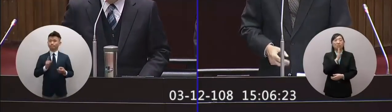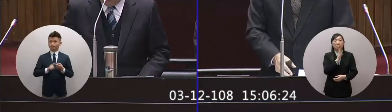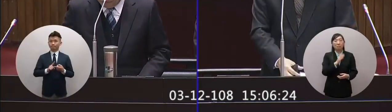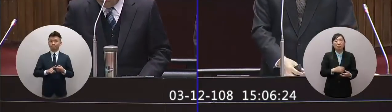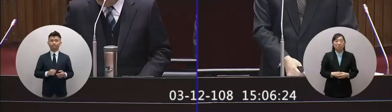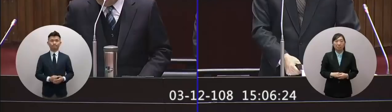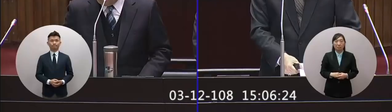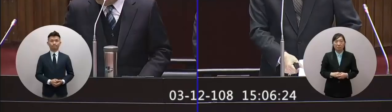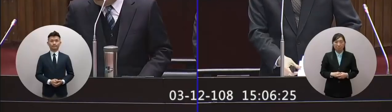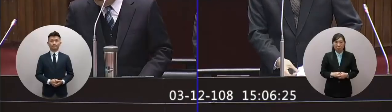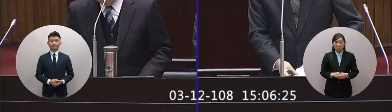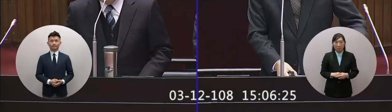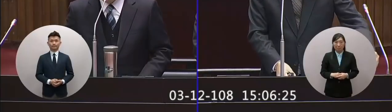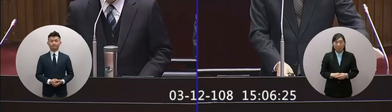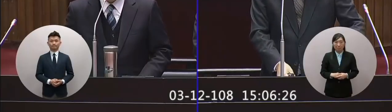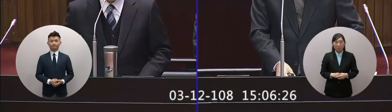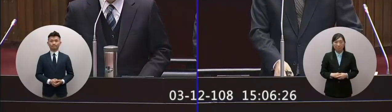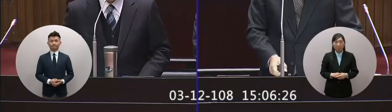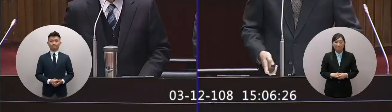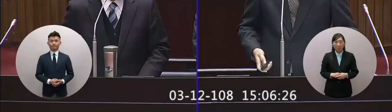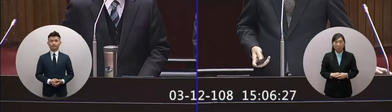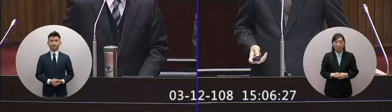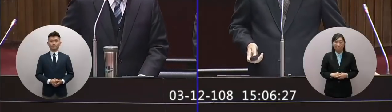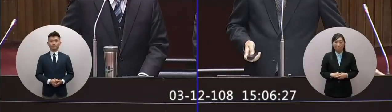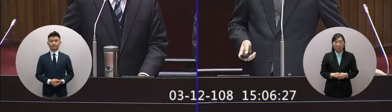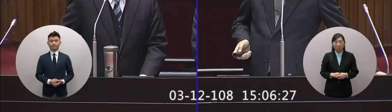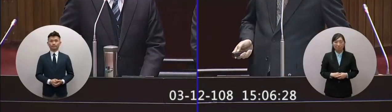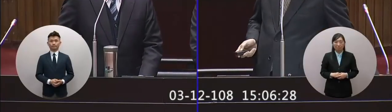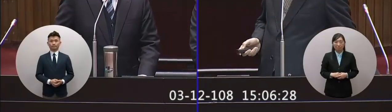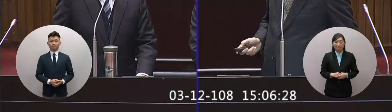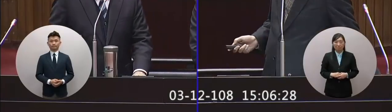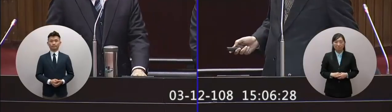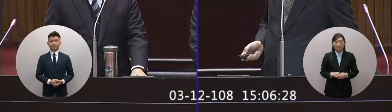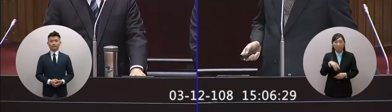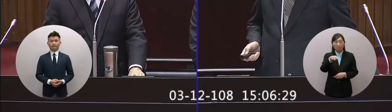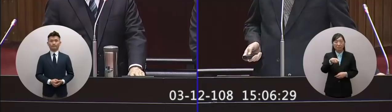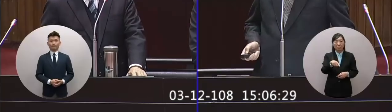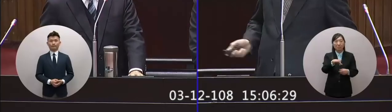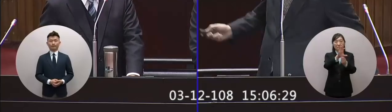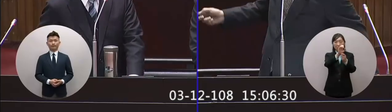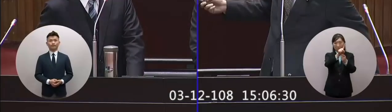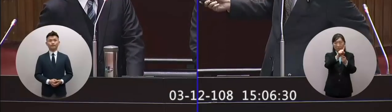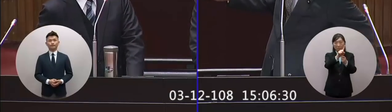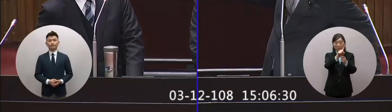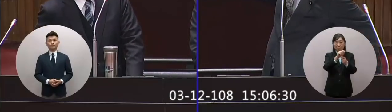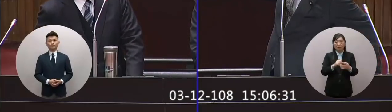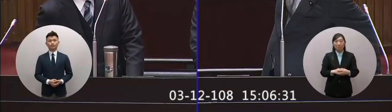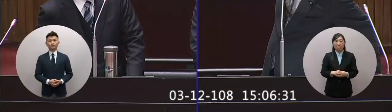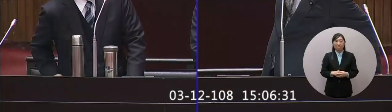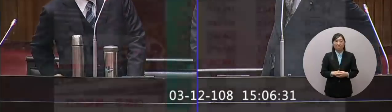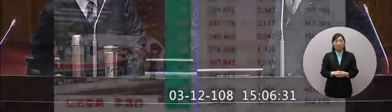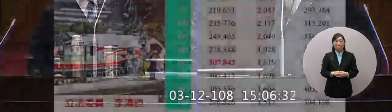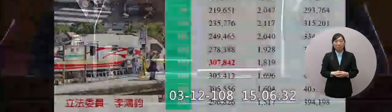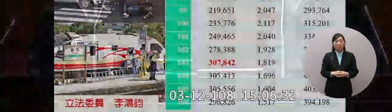对。 那我们再来看这个是从民国91年